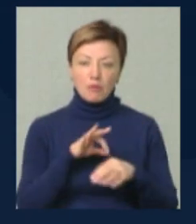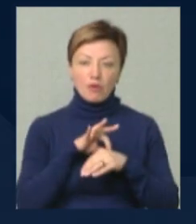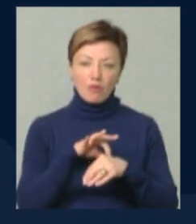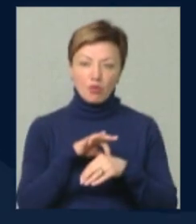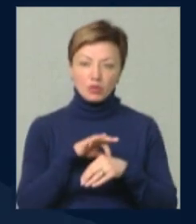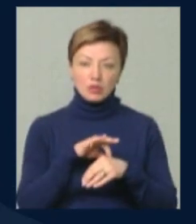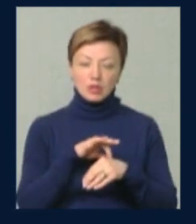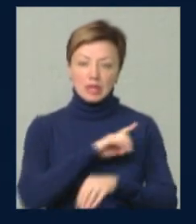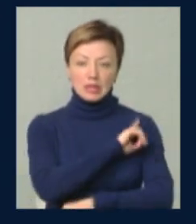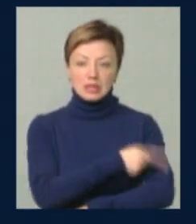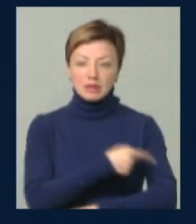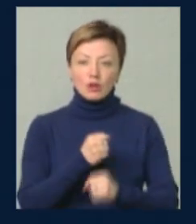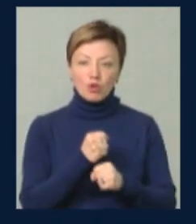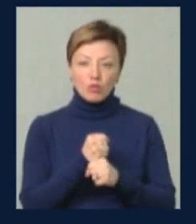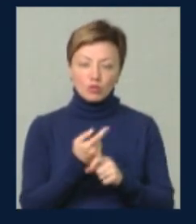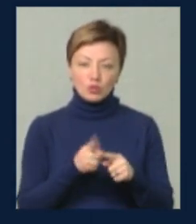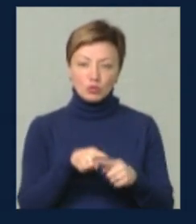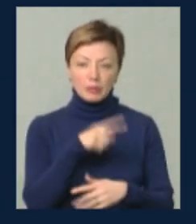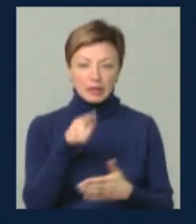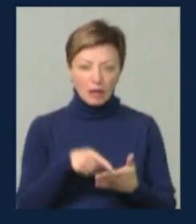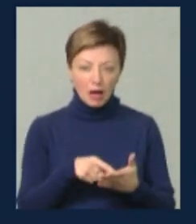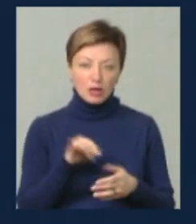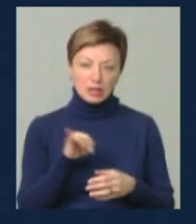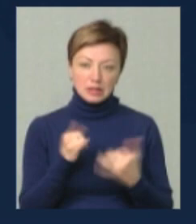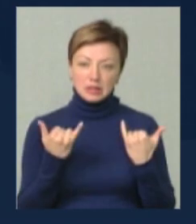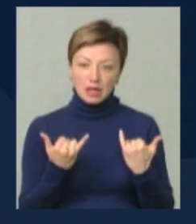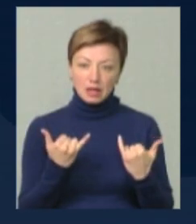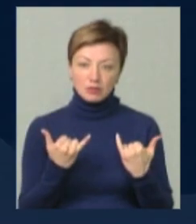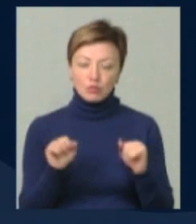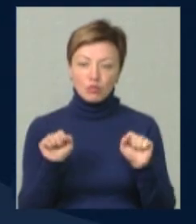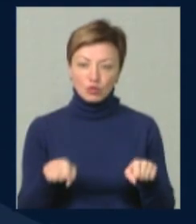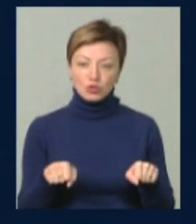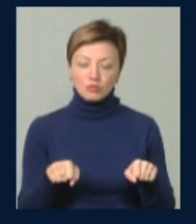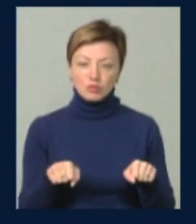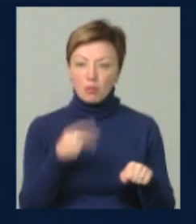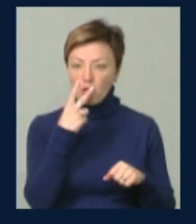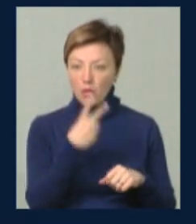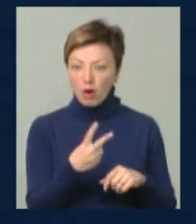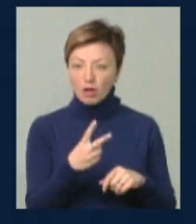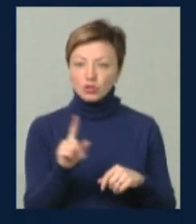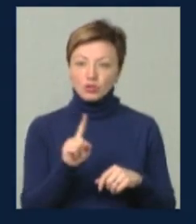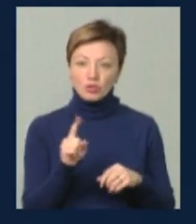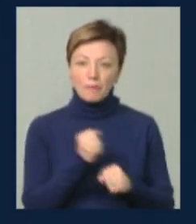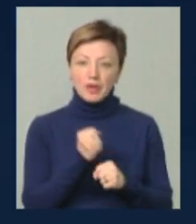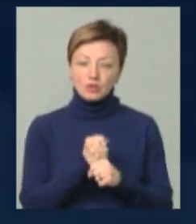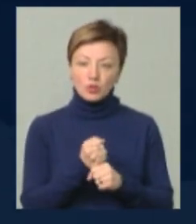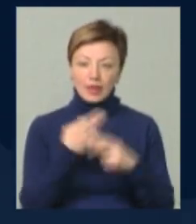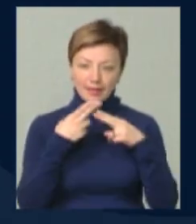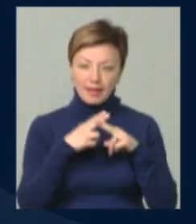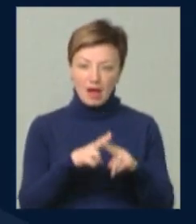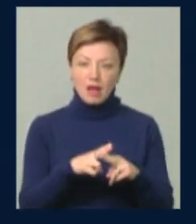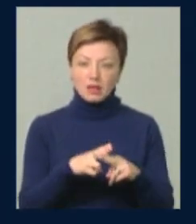проводиться інтенсивна робота по цьому питанню. І зараз ми можемо чітко побачити, що працює